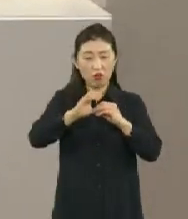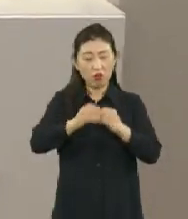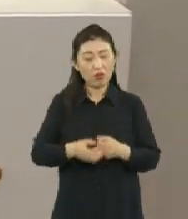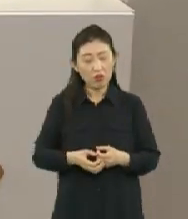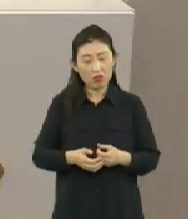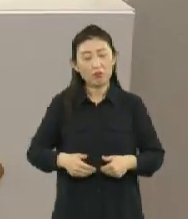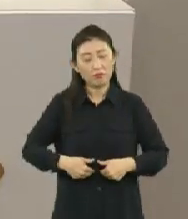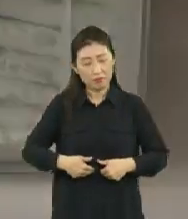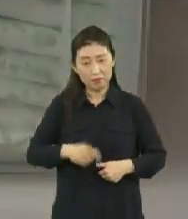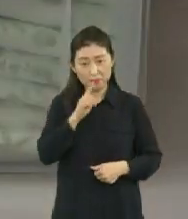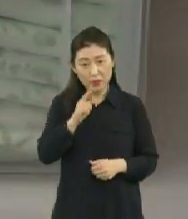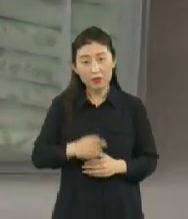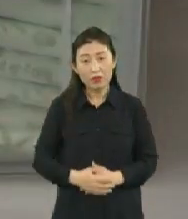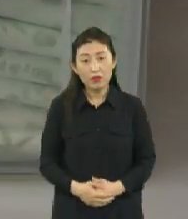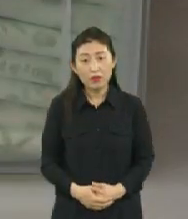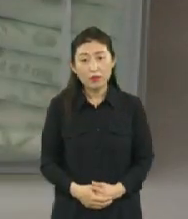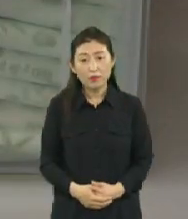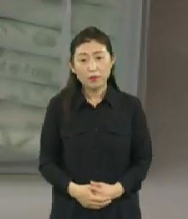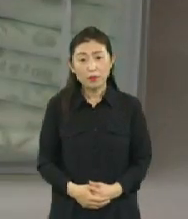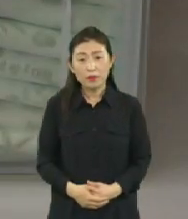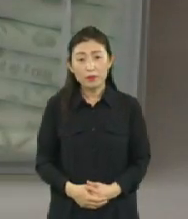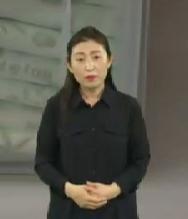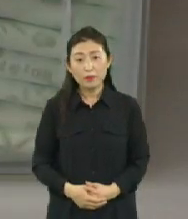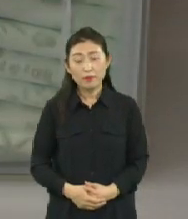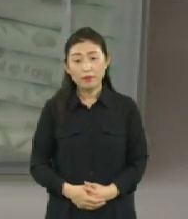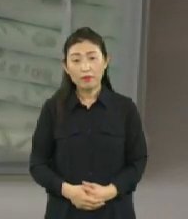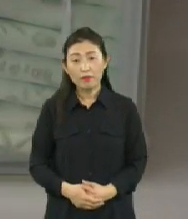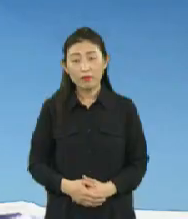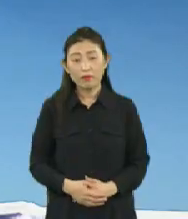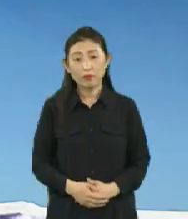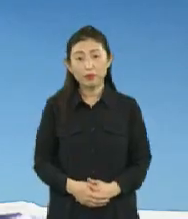목소리가 커지고 있습니다. TJB 김진석입니다.